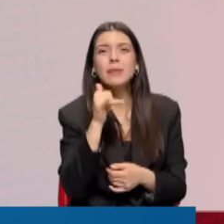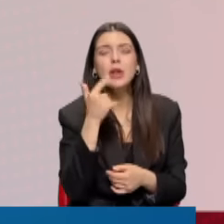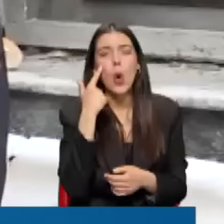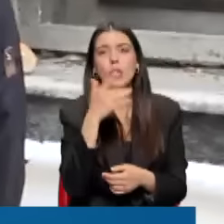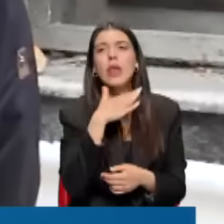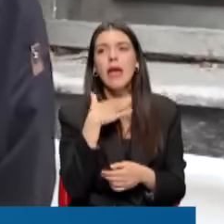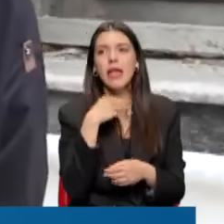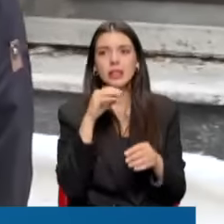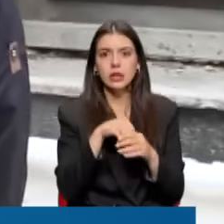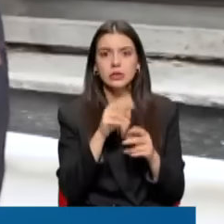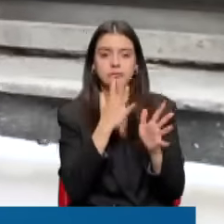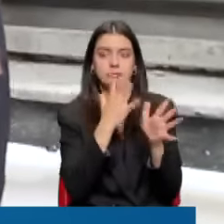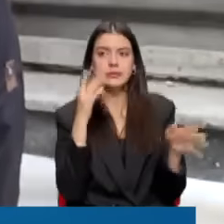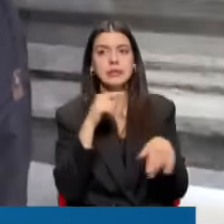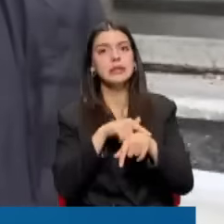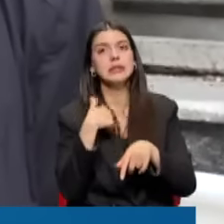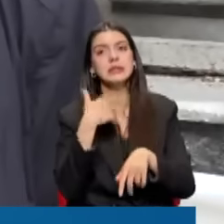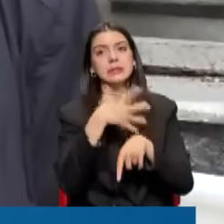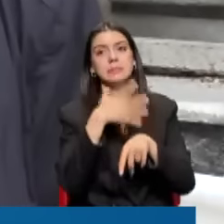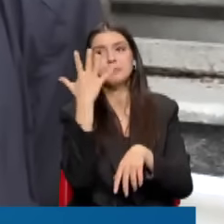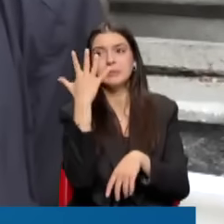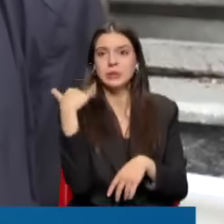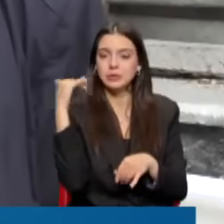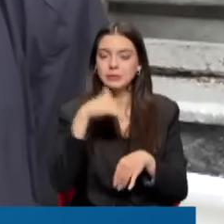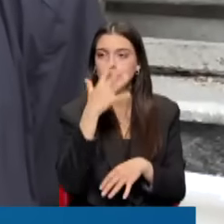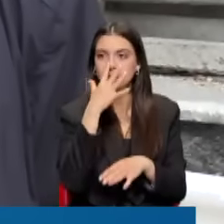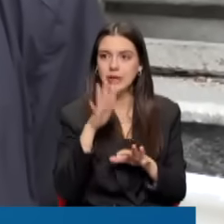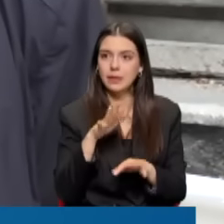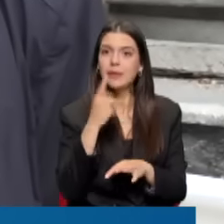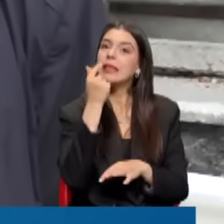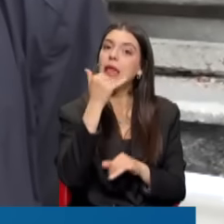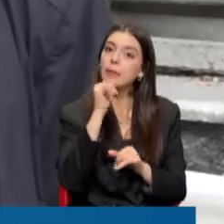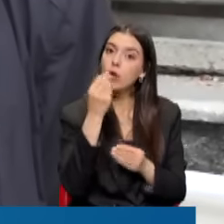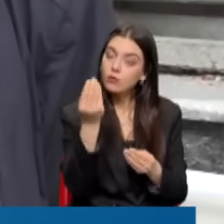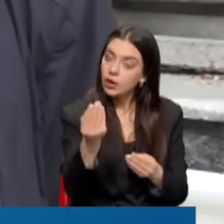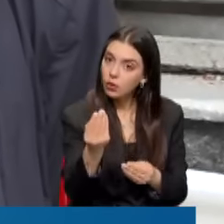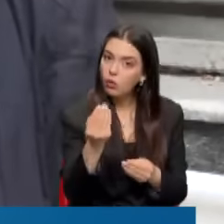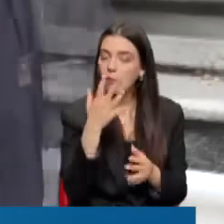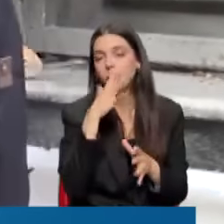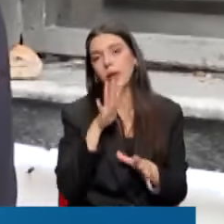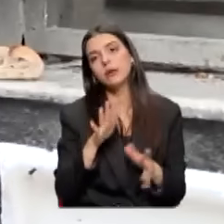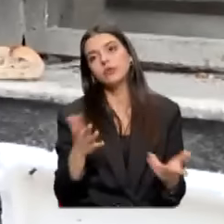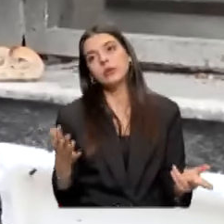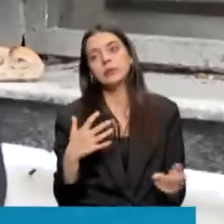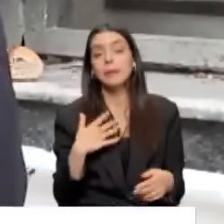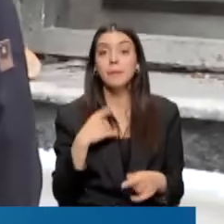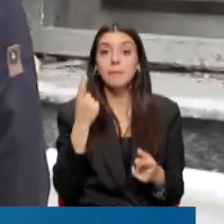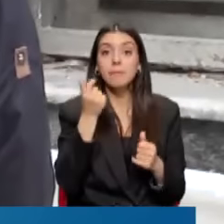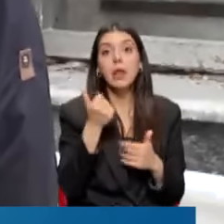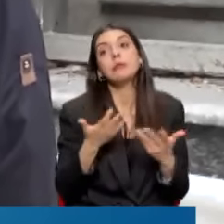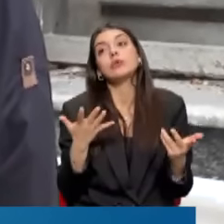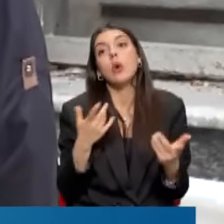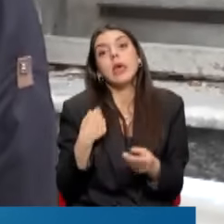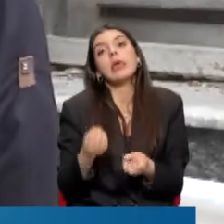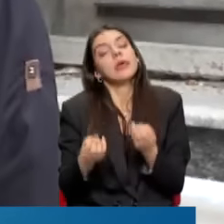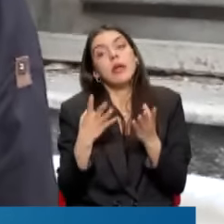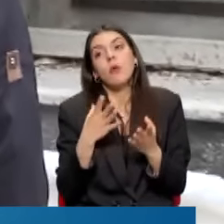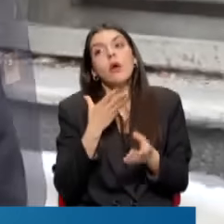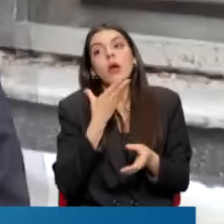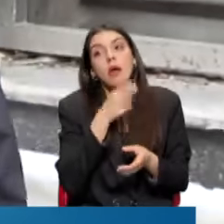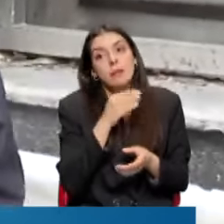önündeydi saat 5'ten beri bekliyoruz Et Balık yarım kilo veriyorsa yarım kilo alacağız yoksa almayacağız Paramız yok o kadar yetiyor